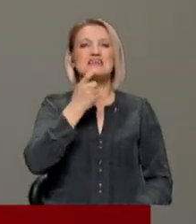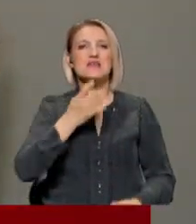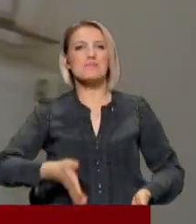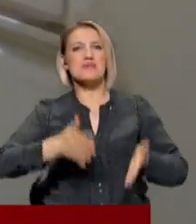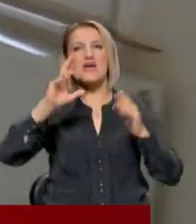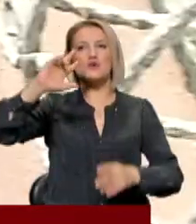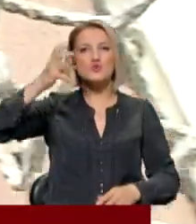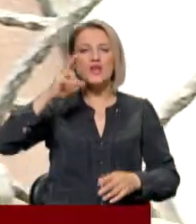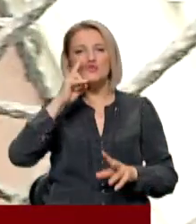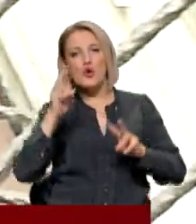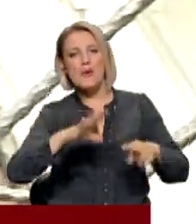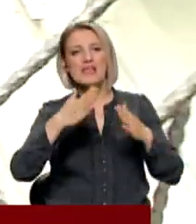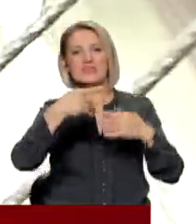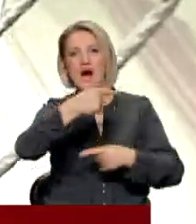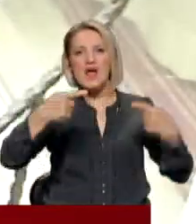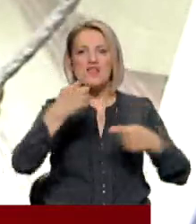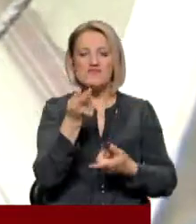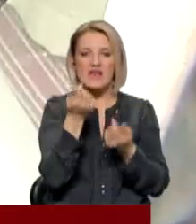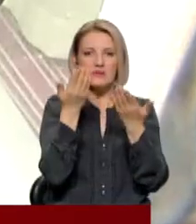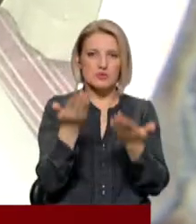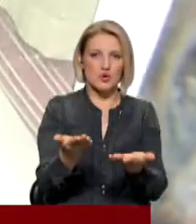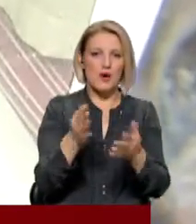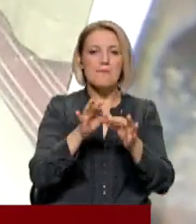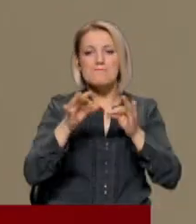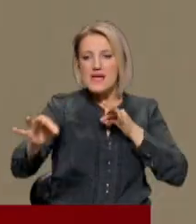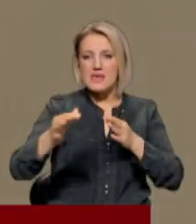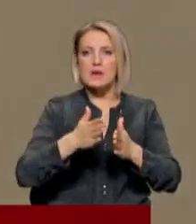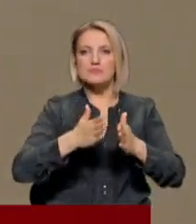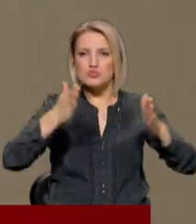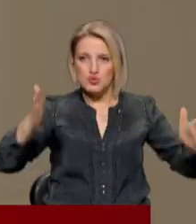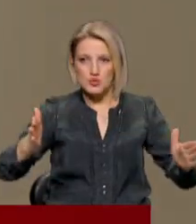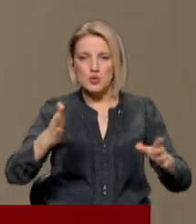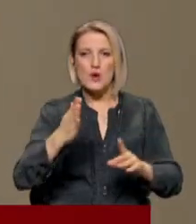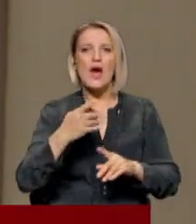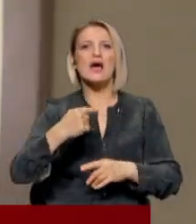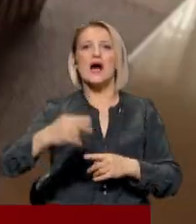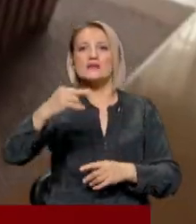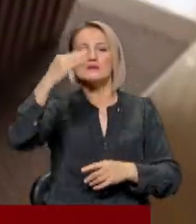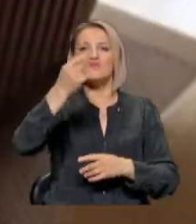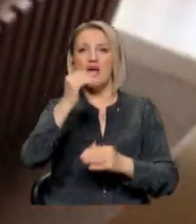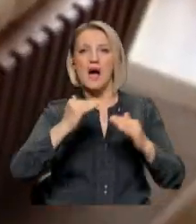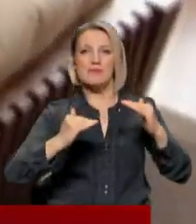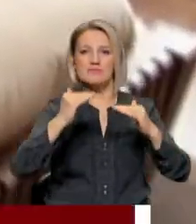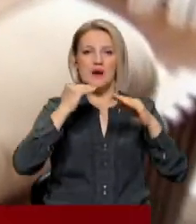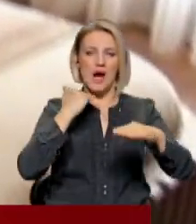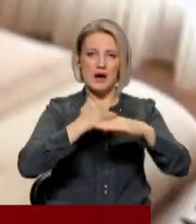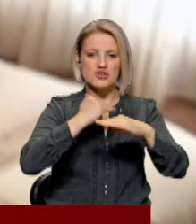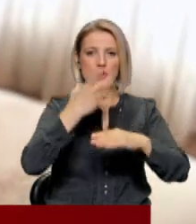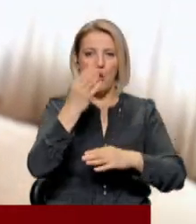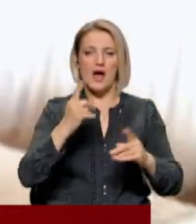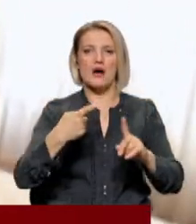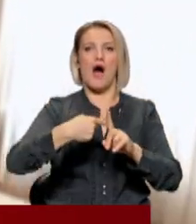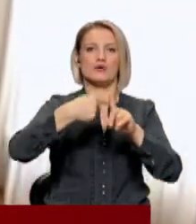binaların, güneş görmeyen dairelerin fiyatı bu. Metrekare genişleyip kat sayısı yükseldikçe fiyatlar da paralel olarak